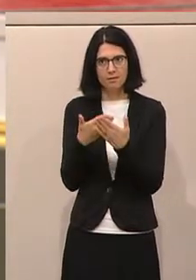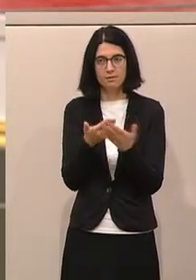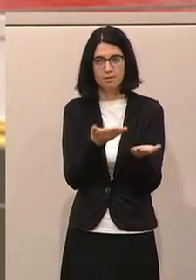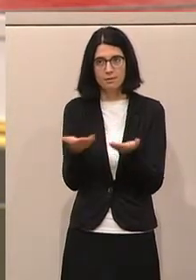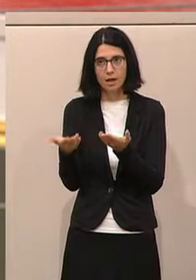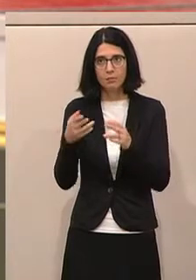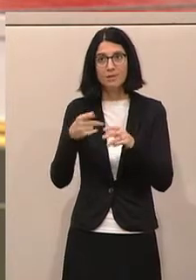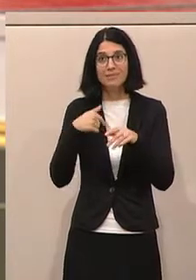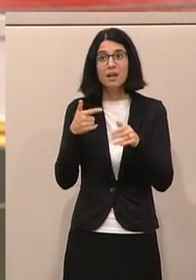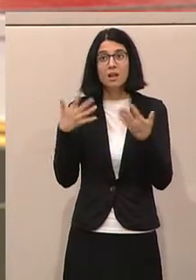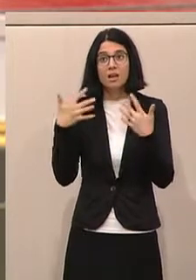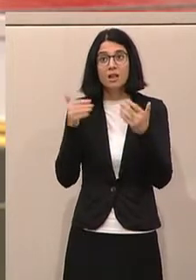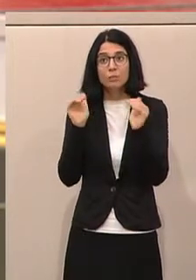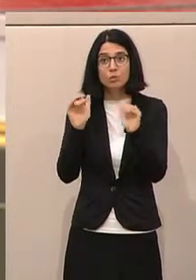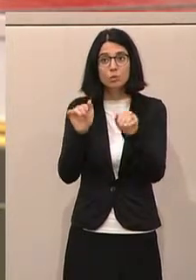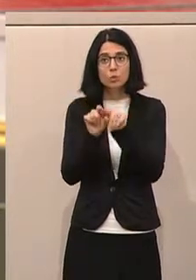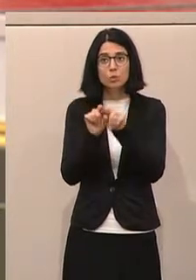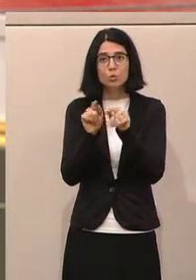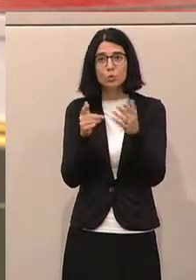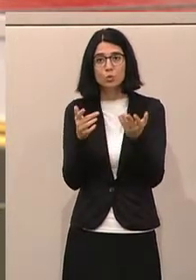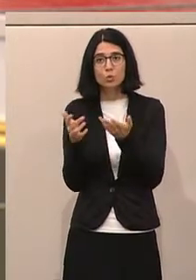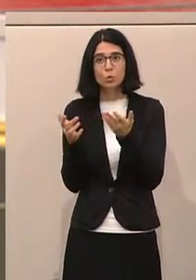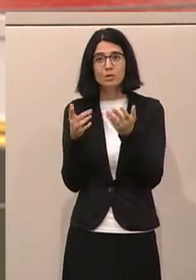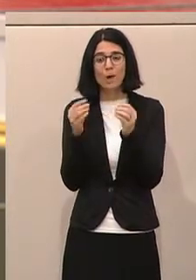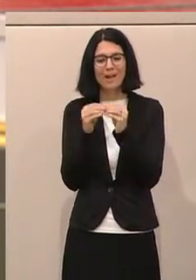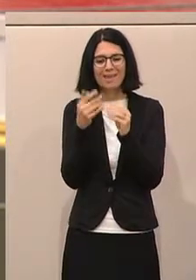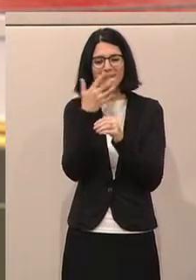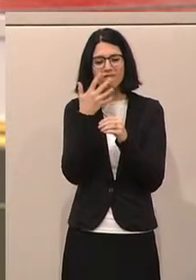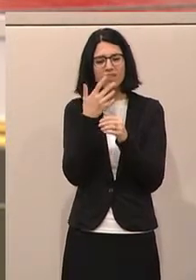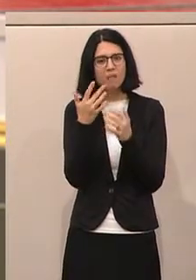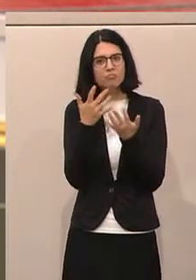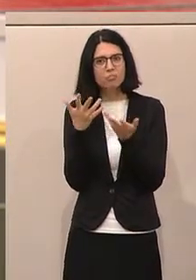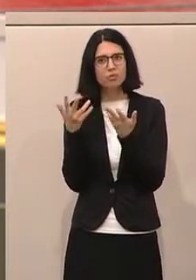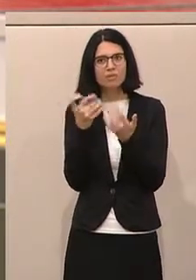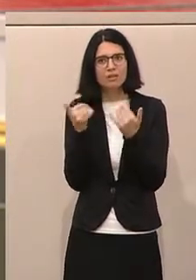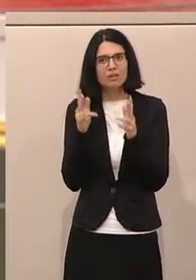wirklich eben auch dieser Klimaschutz und diese Begrenzung der Erderwärmung